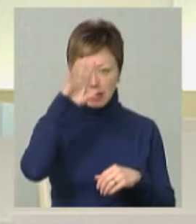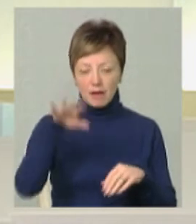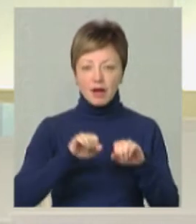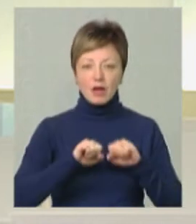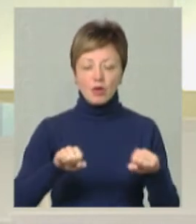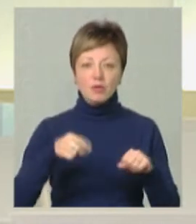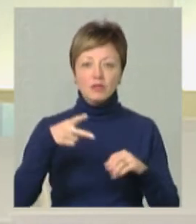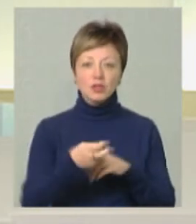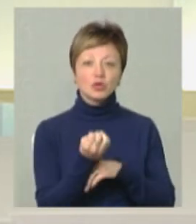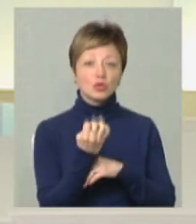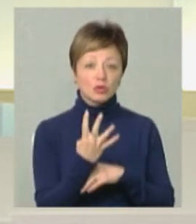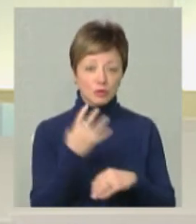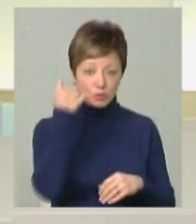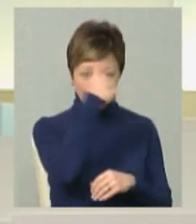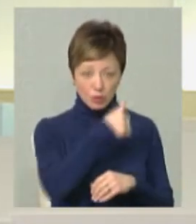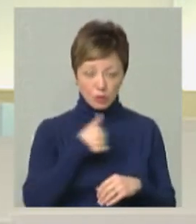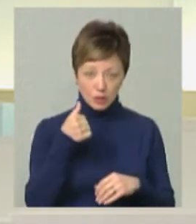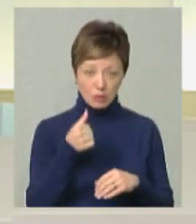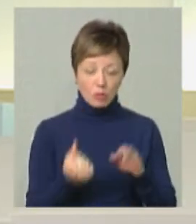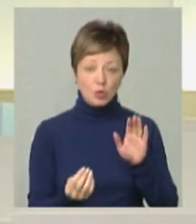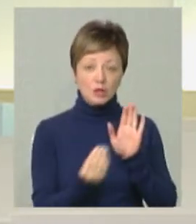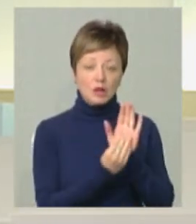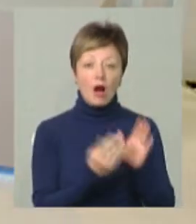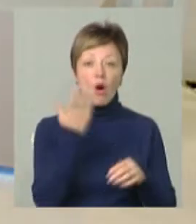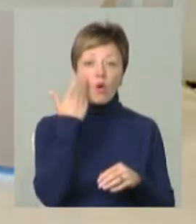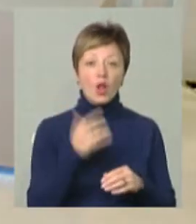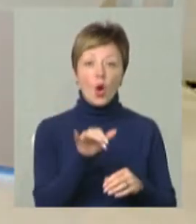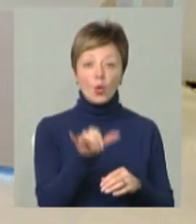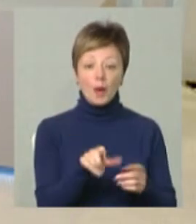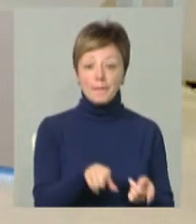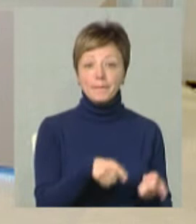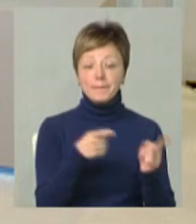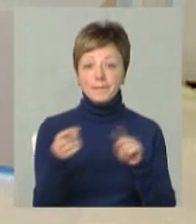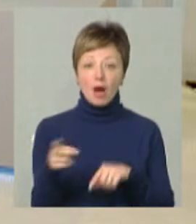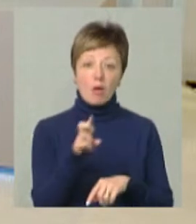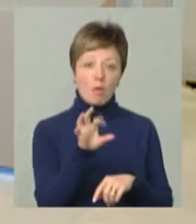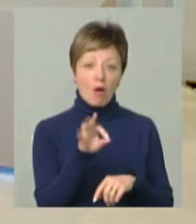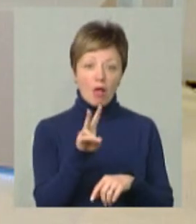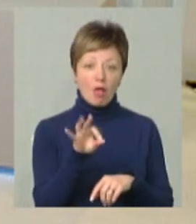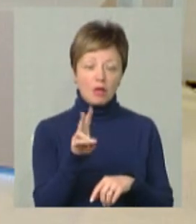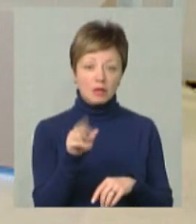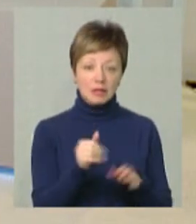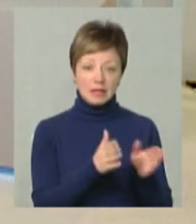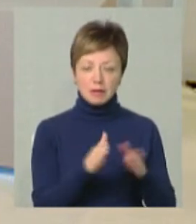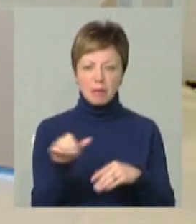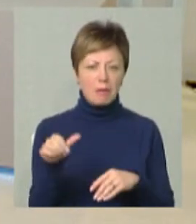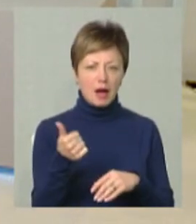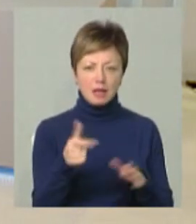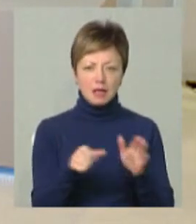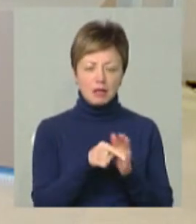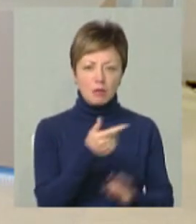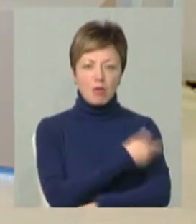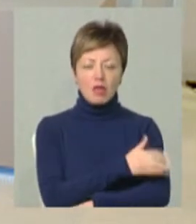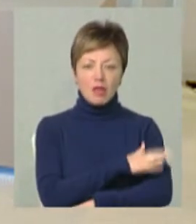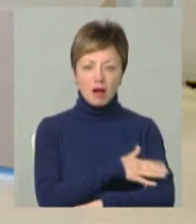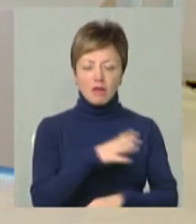в 14-му році поставлений. Коли університет перейшов на так звану Болонську систему, один з перших разом з Полтавою в